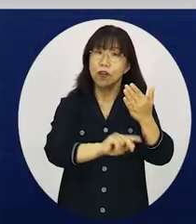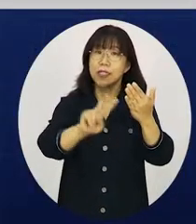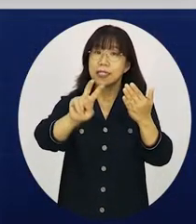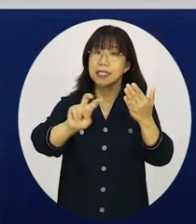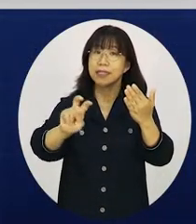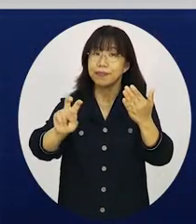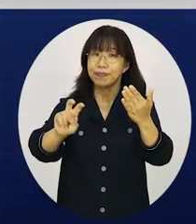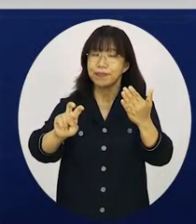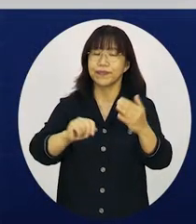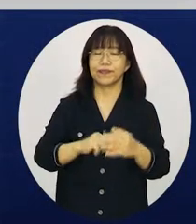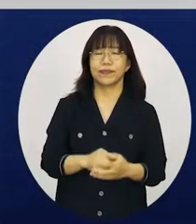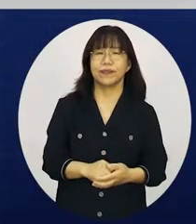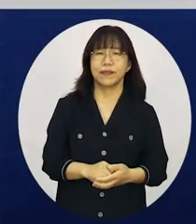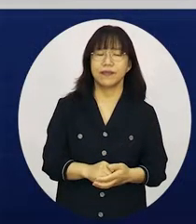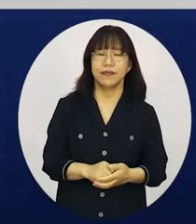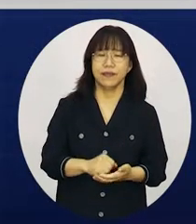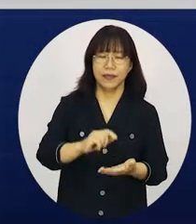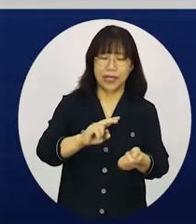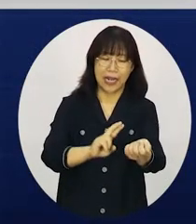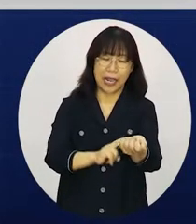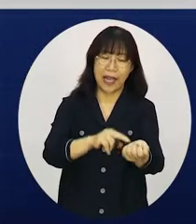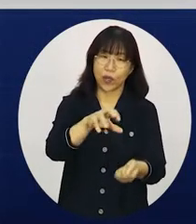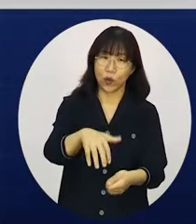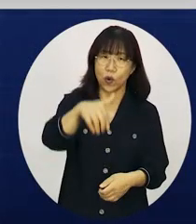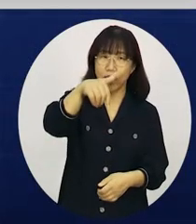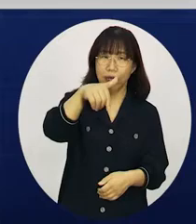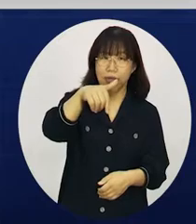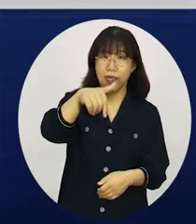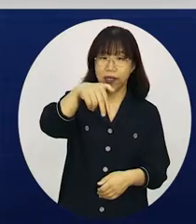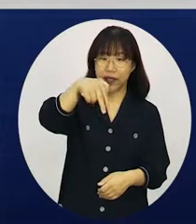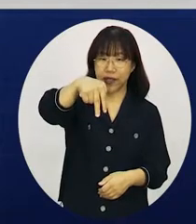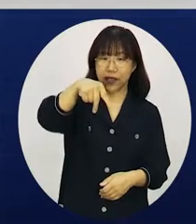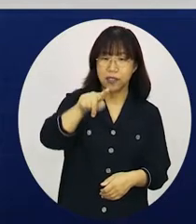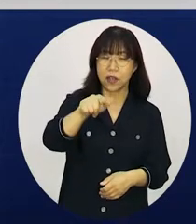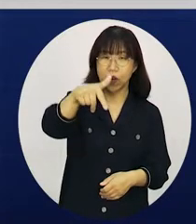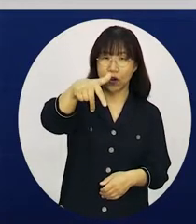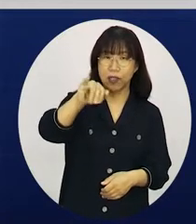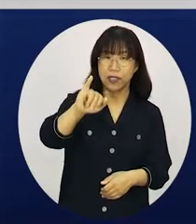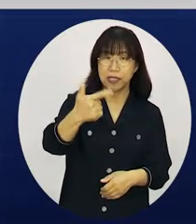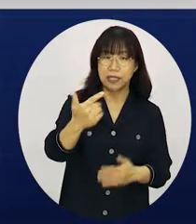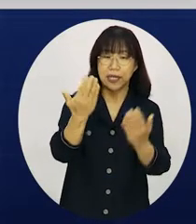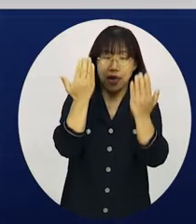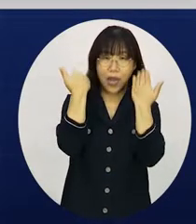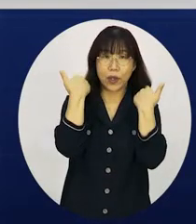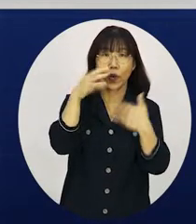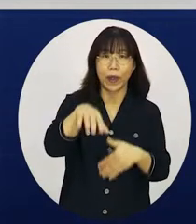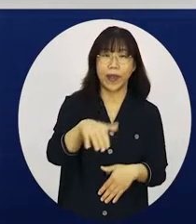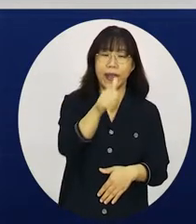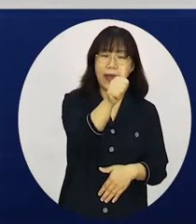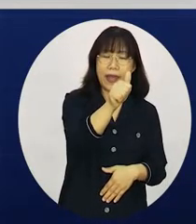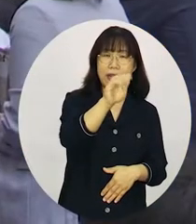20일 가양동에 위치한 서울 서진학교에서 에이블 체험존 개관식이 개최됐습니다.